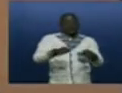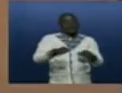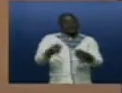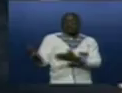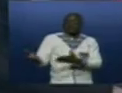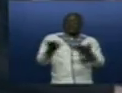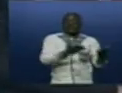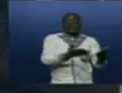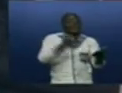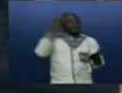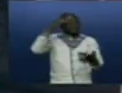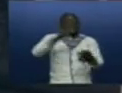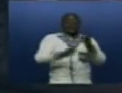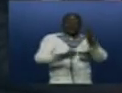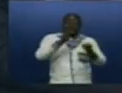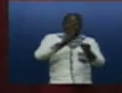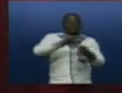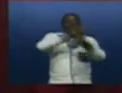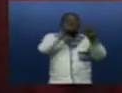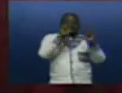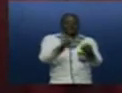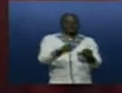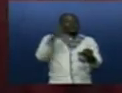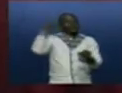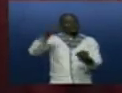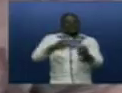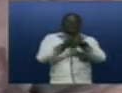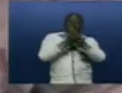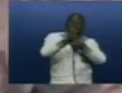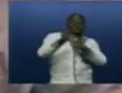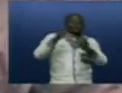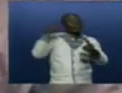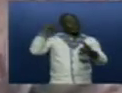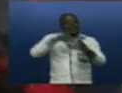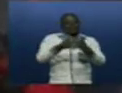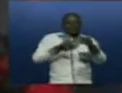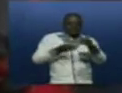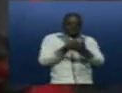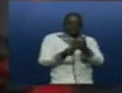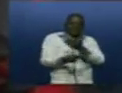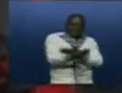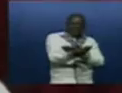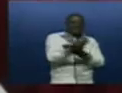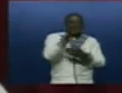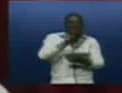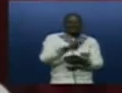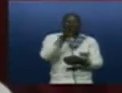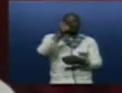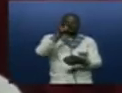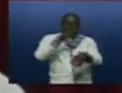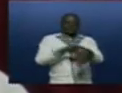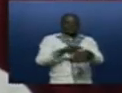ces érudits des questions judiciaires et les experts en lutte contre la corruption vont identifier 48 heures durant les maux qui minent les